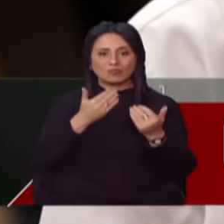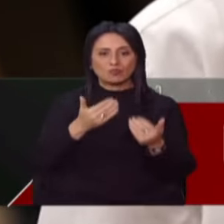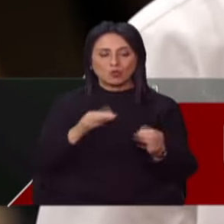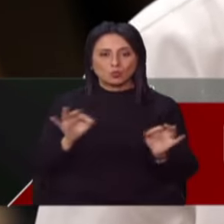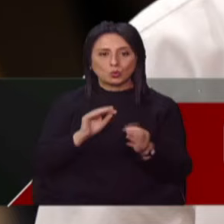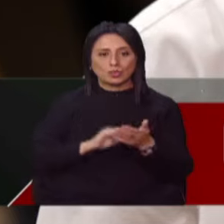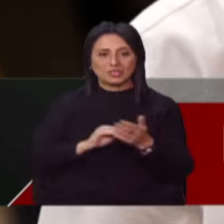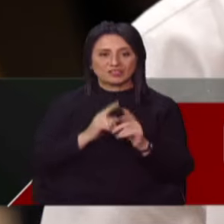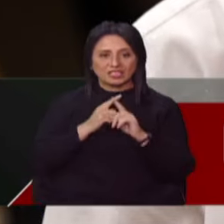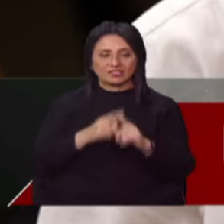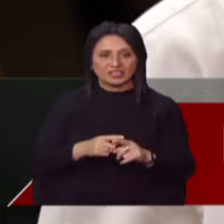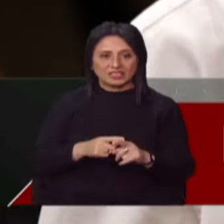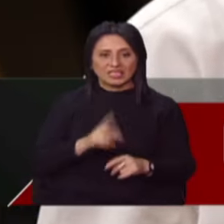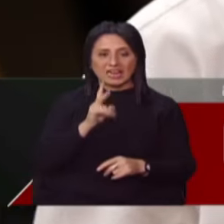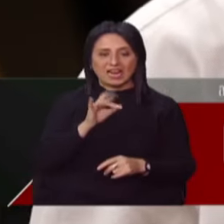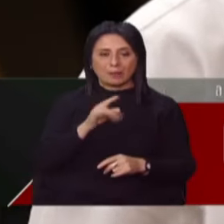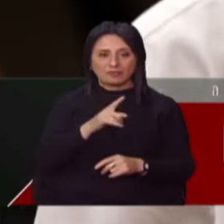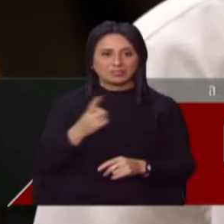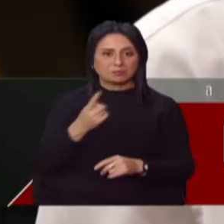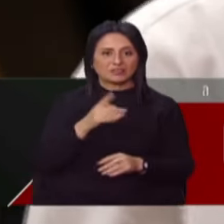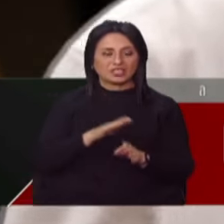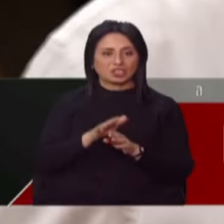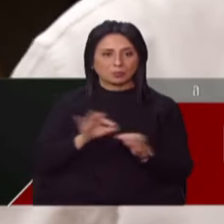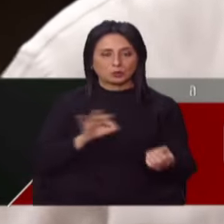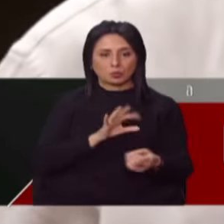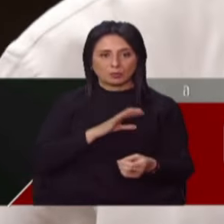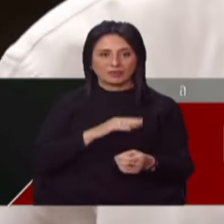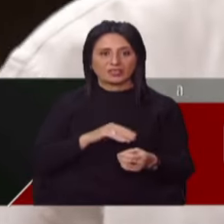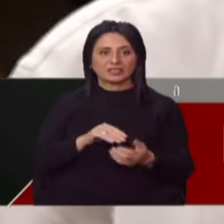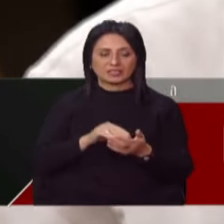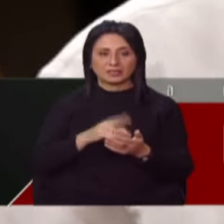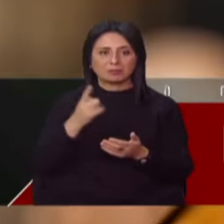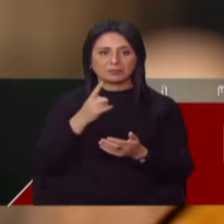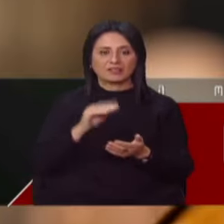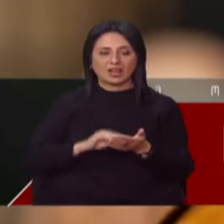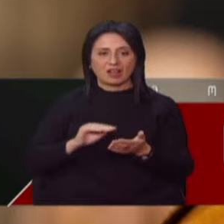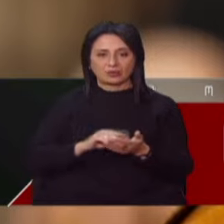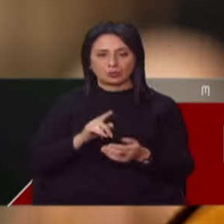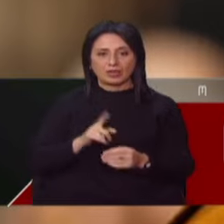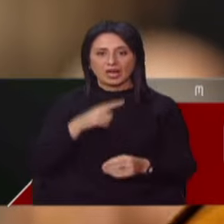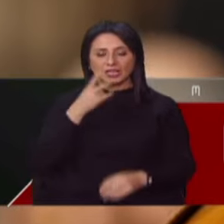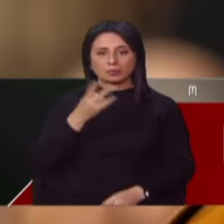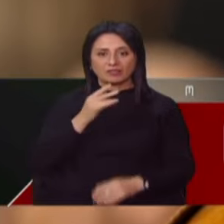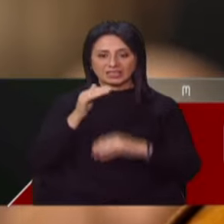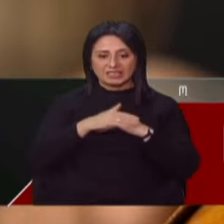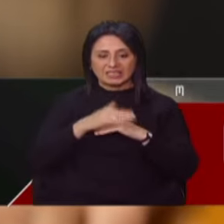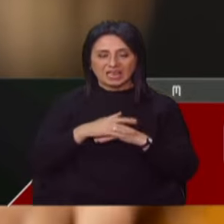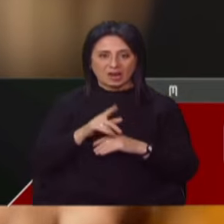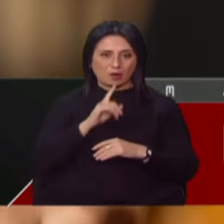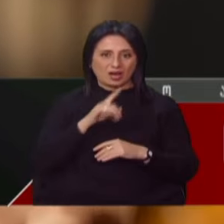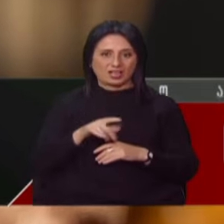თხზულება ეძღვნებოდა გიდონ კრემერს, ის ხდებოდა პირველი შემსრულებელი და ჩანაწერების პირველი ავტორი. Და რა თქმა უნდა, ეს საღამო არ